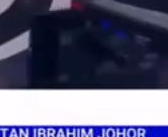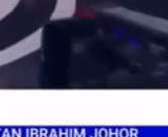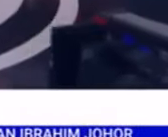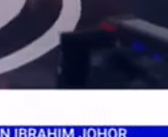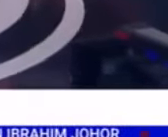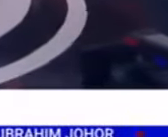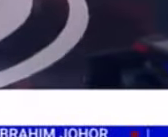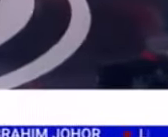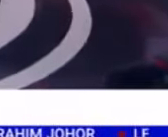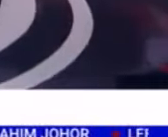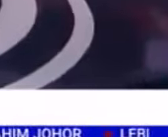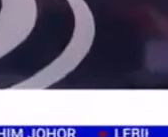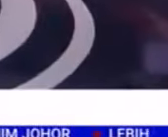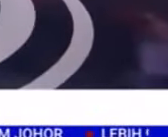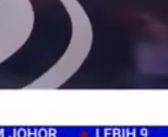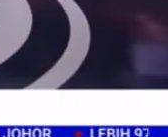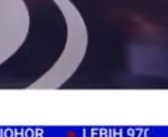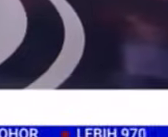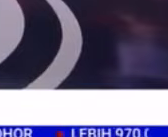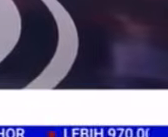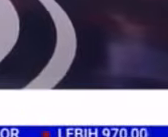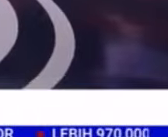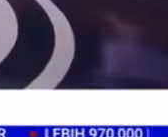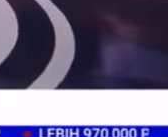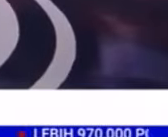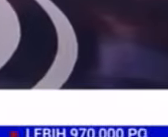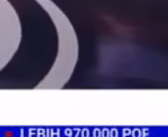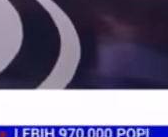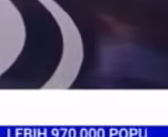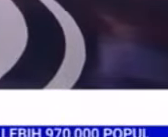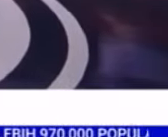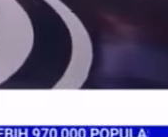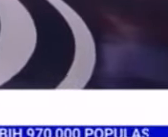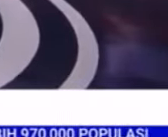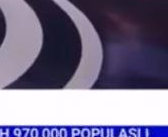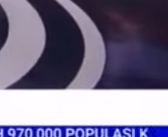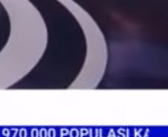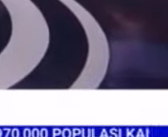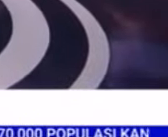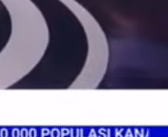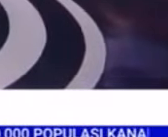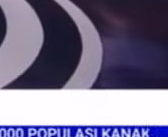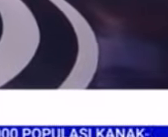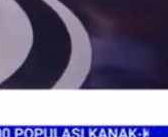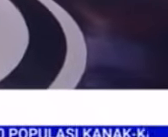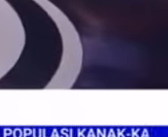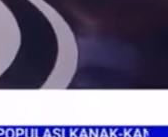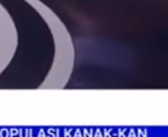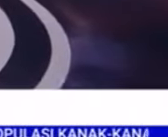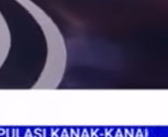Aisyah Yatim yang menyertai kursus Skuad Bencana Media Siri 1 2022 ada laporannya.